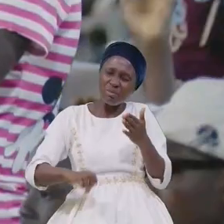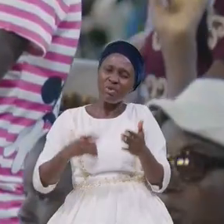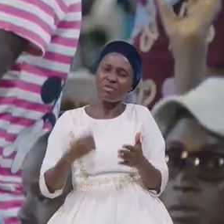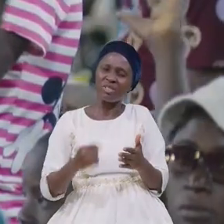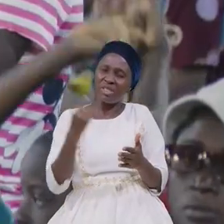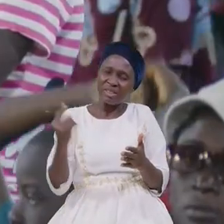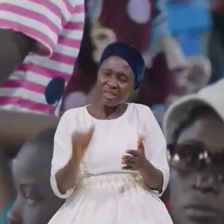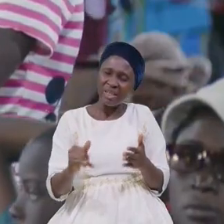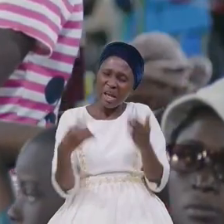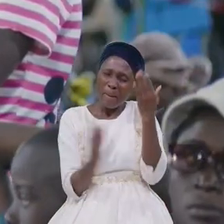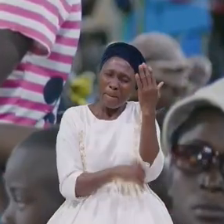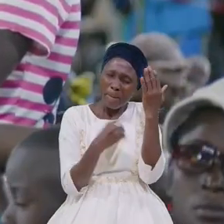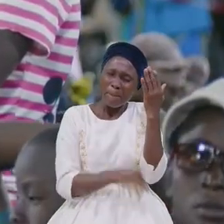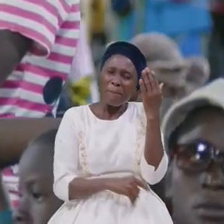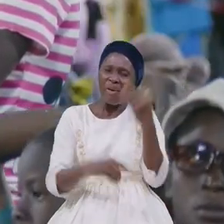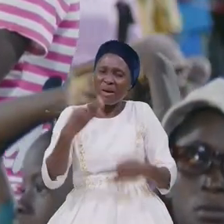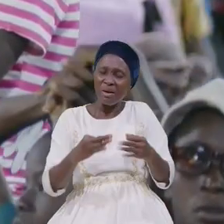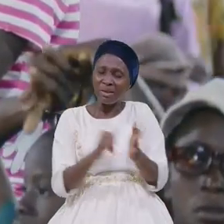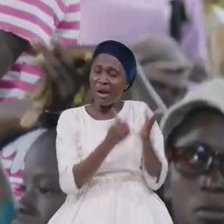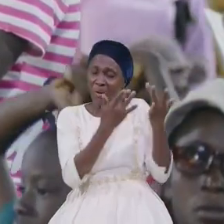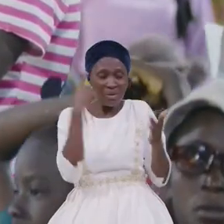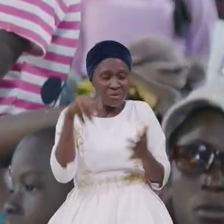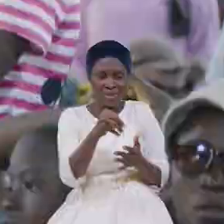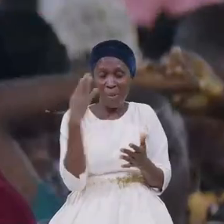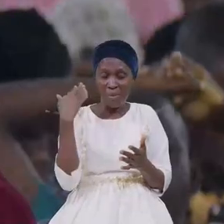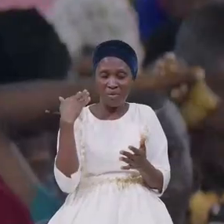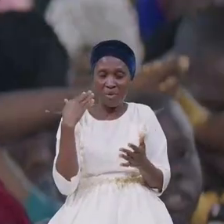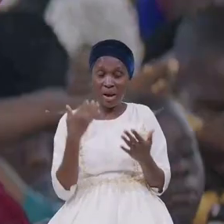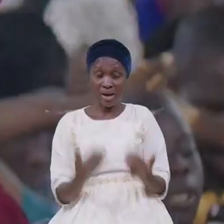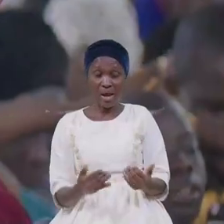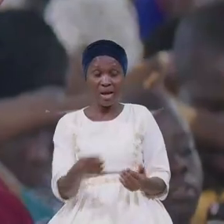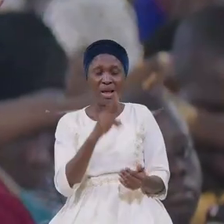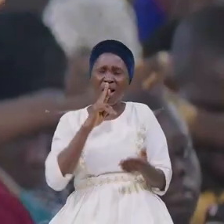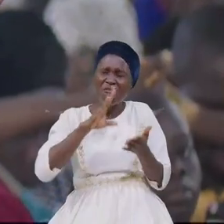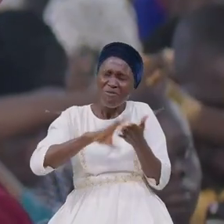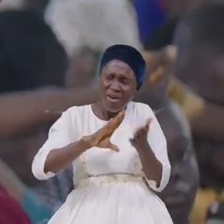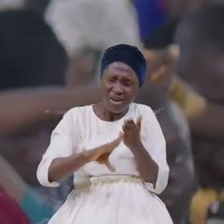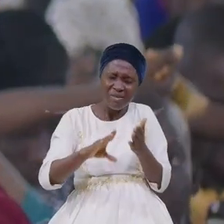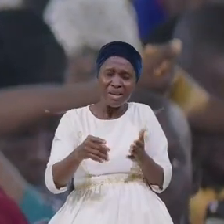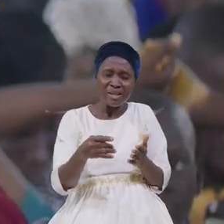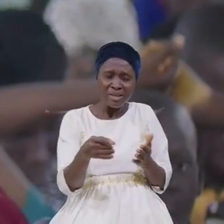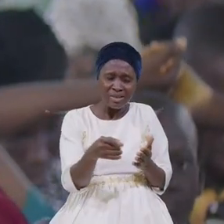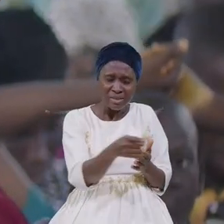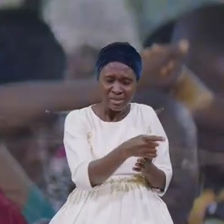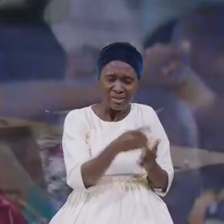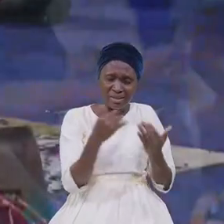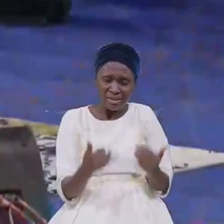le châtiment éternel qui les attend. Maintenant, ils sont pardonnés, ils sont sauvés,